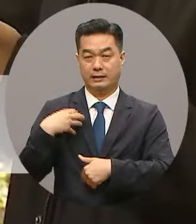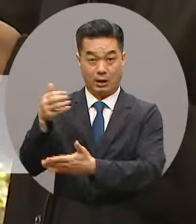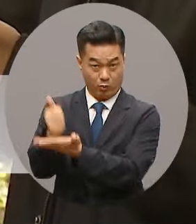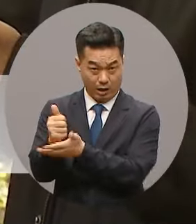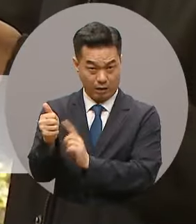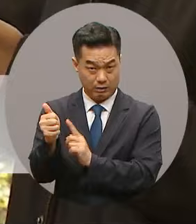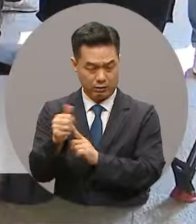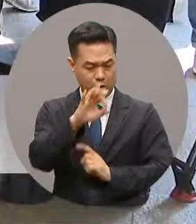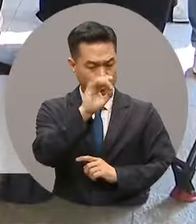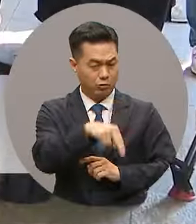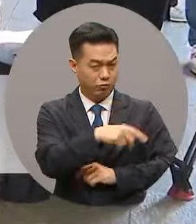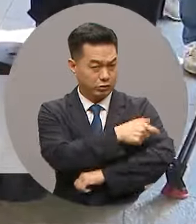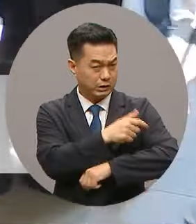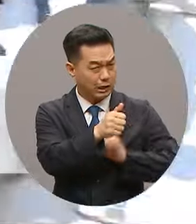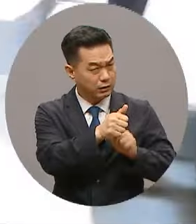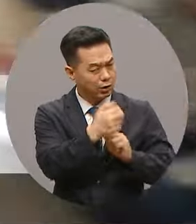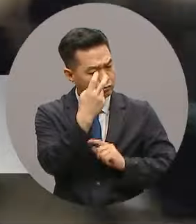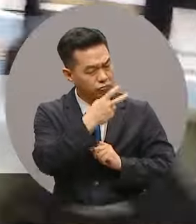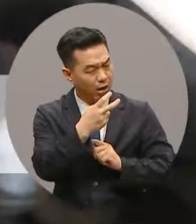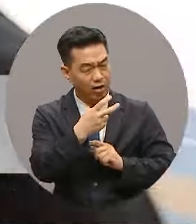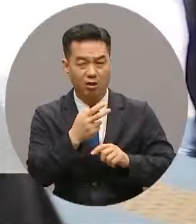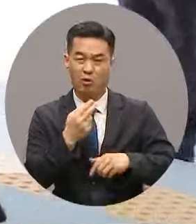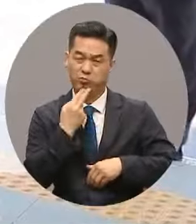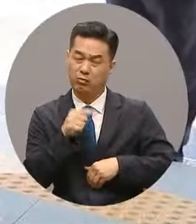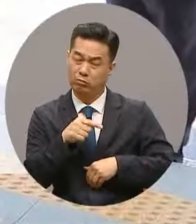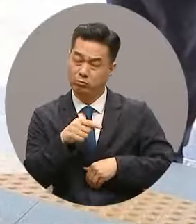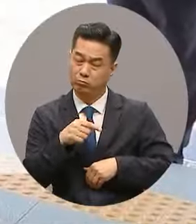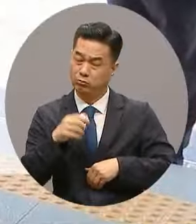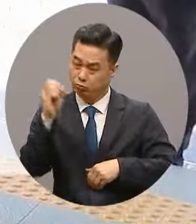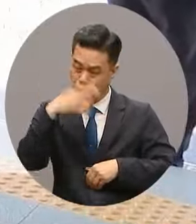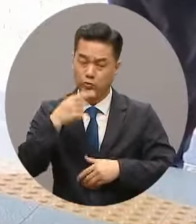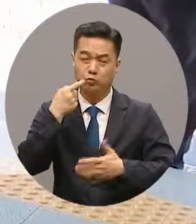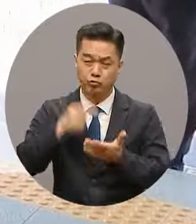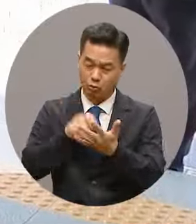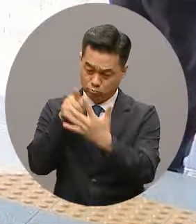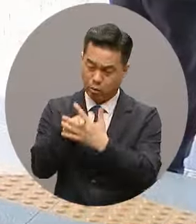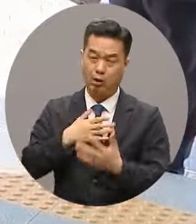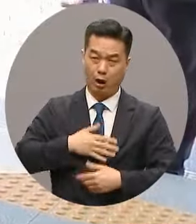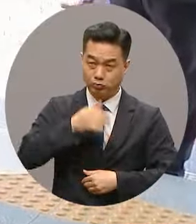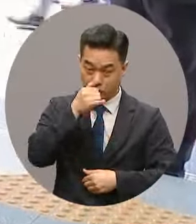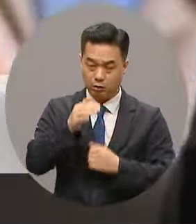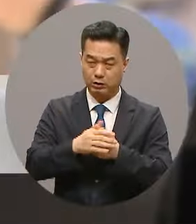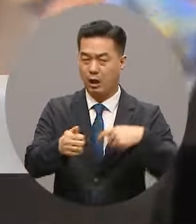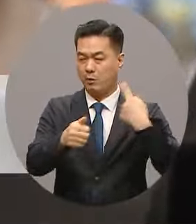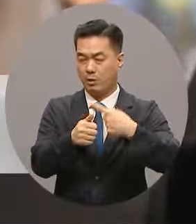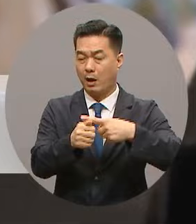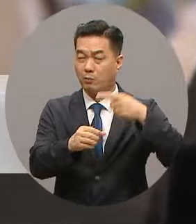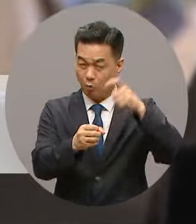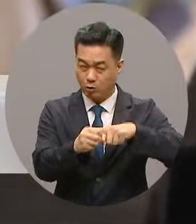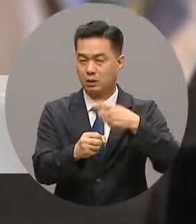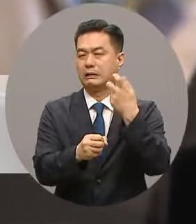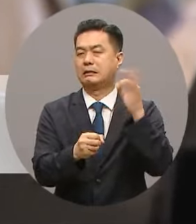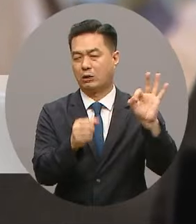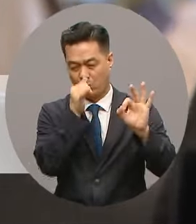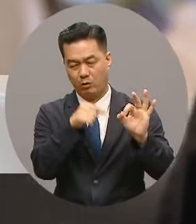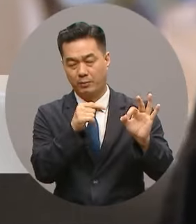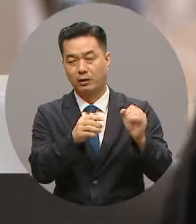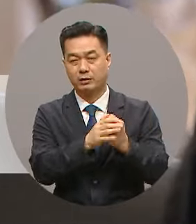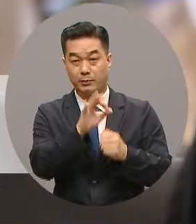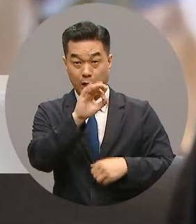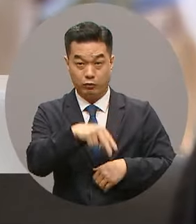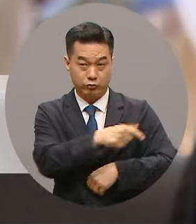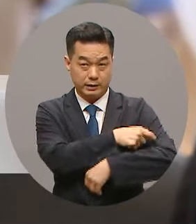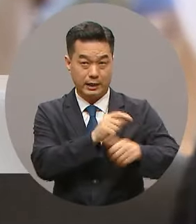유전 이사장을 수사 대상으로 삼지 않았다는 걸 어렵지 않게 알 수 있었고 비방의 목적이 인정된다며 유전